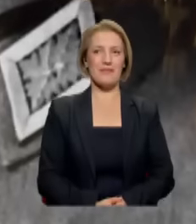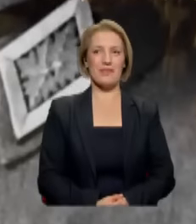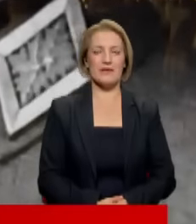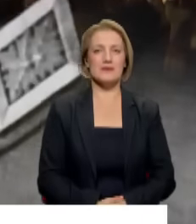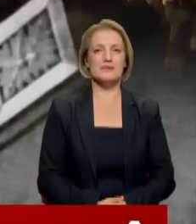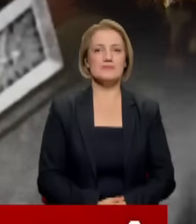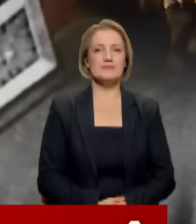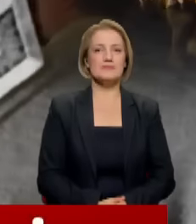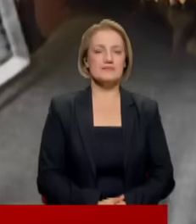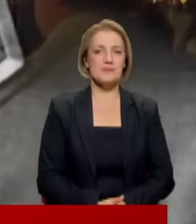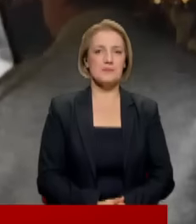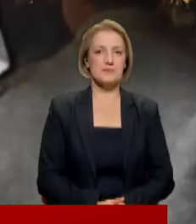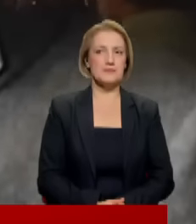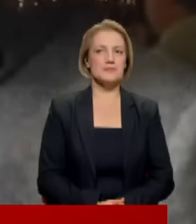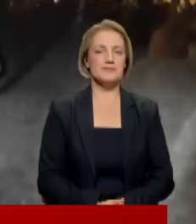yim